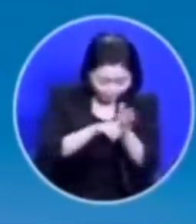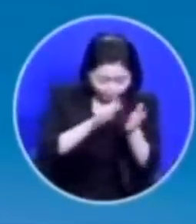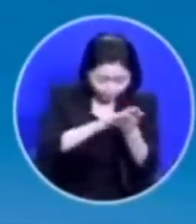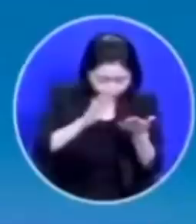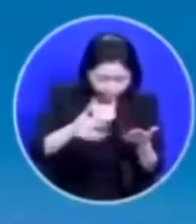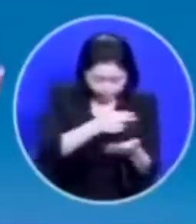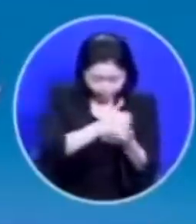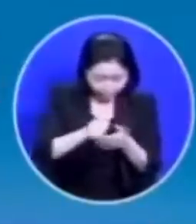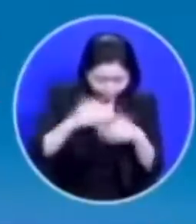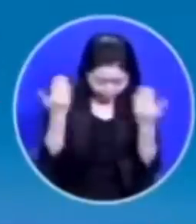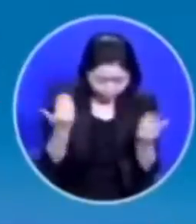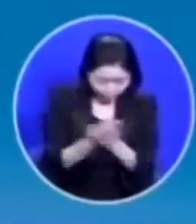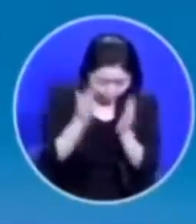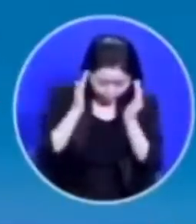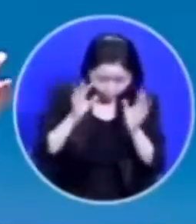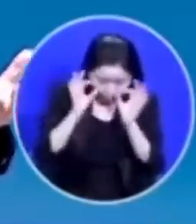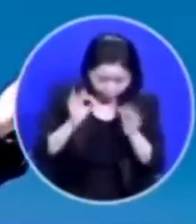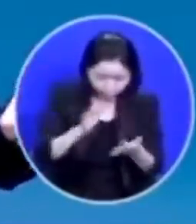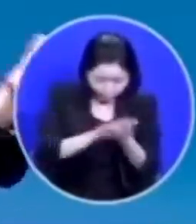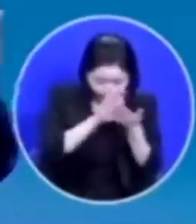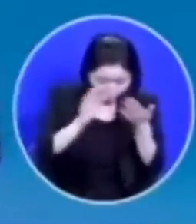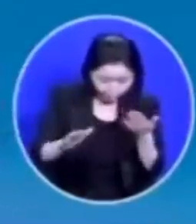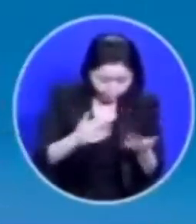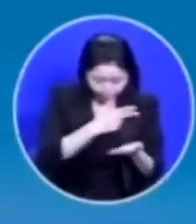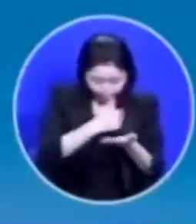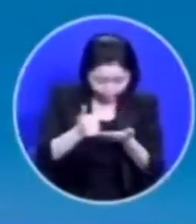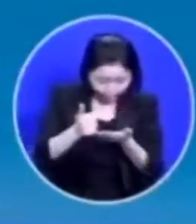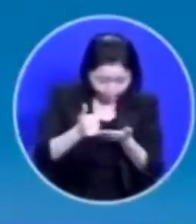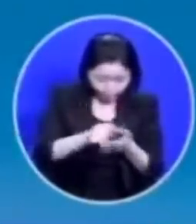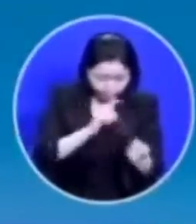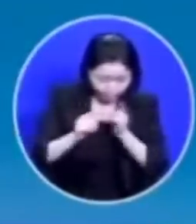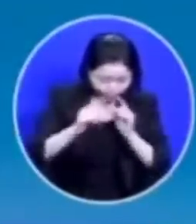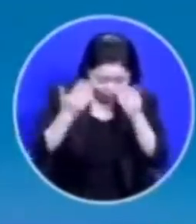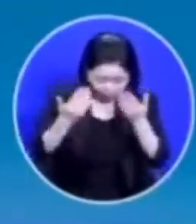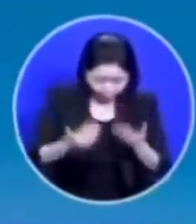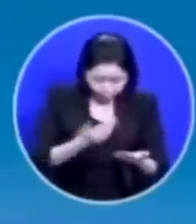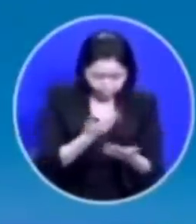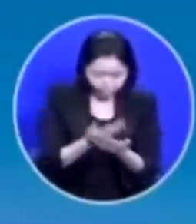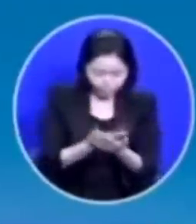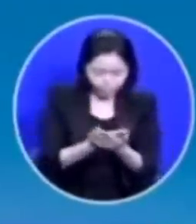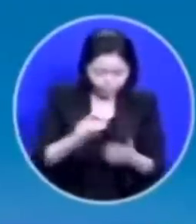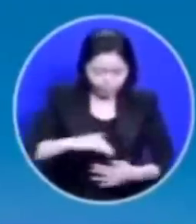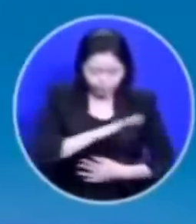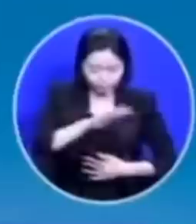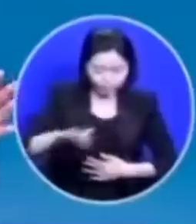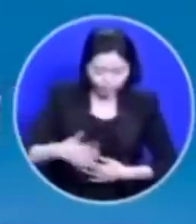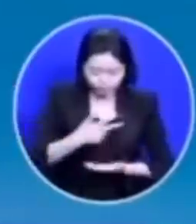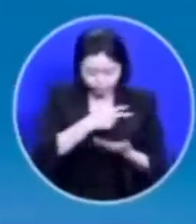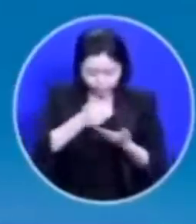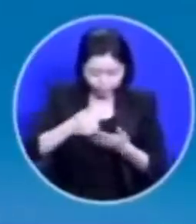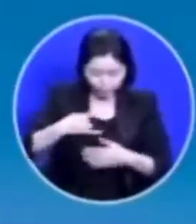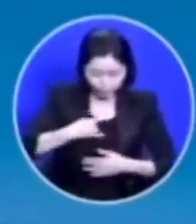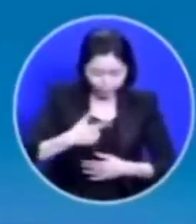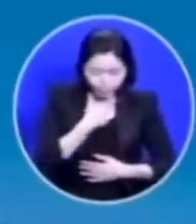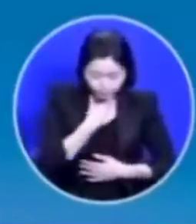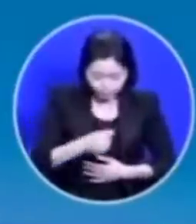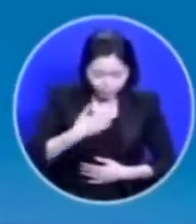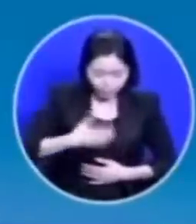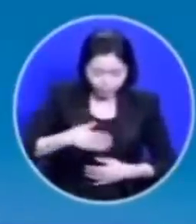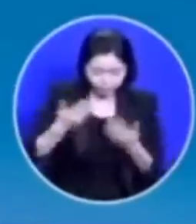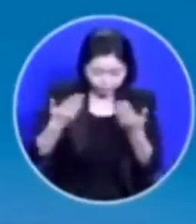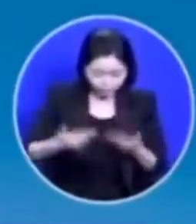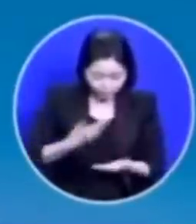주님을 언제 니 바라봅니다 주님 말씀하여 주소서 우리에게 주께서 원하시는 것을 알게 해 주셔서